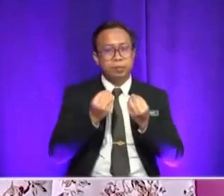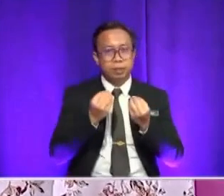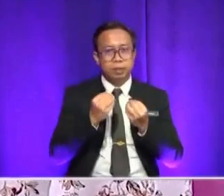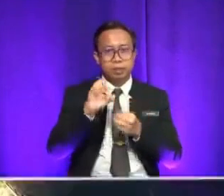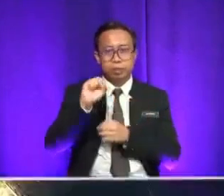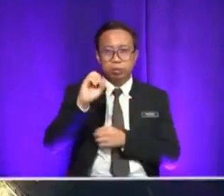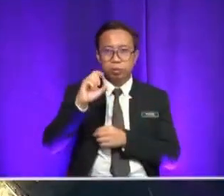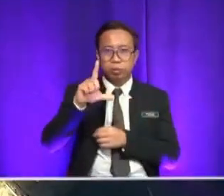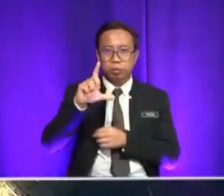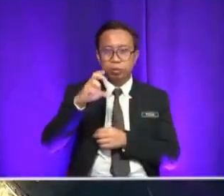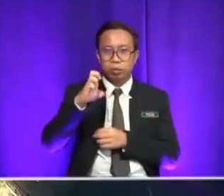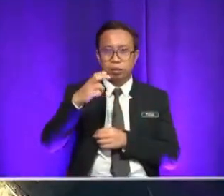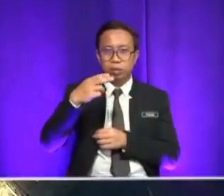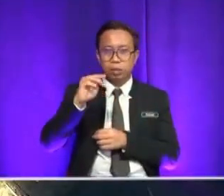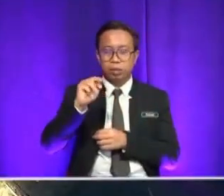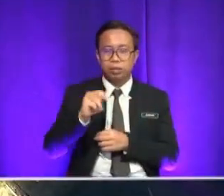Solihin?